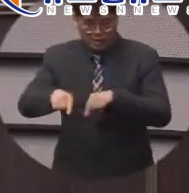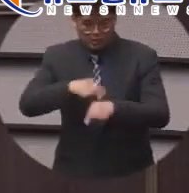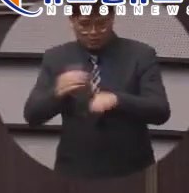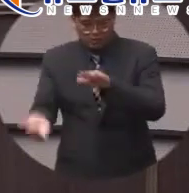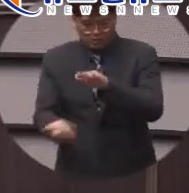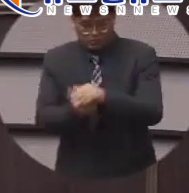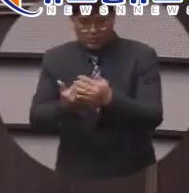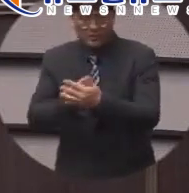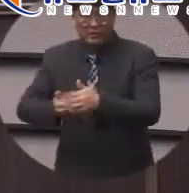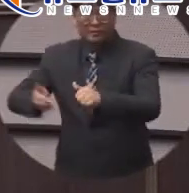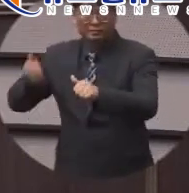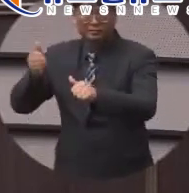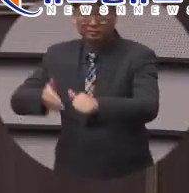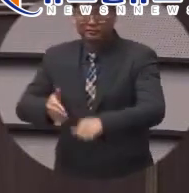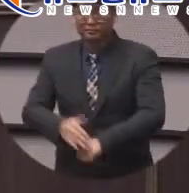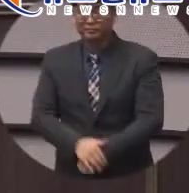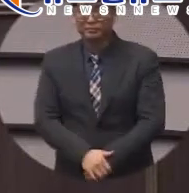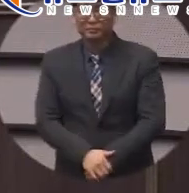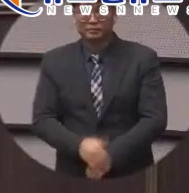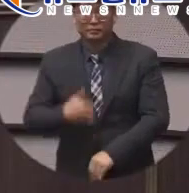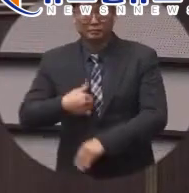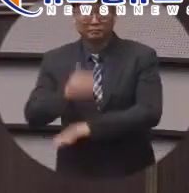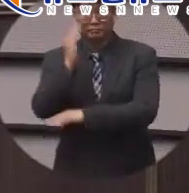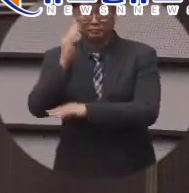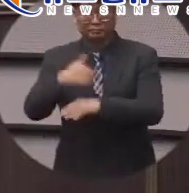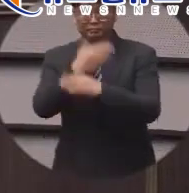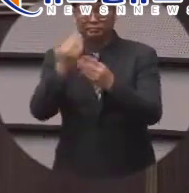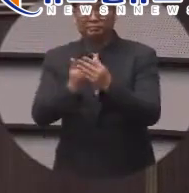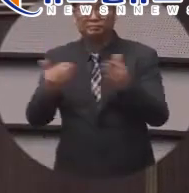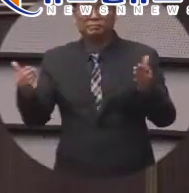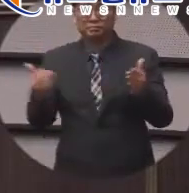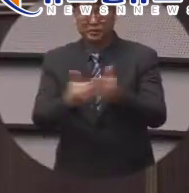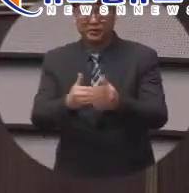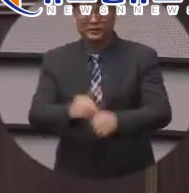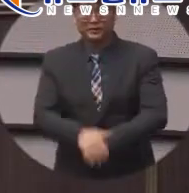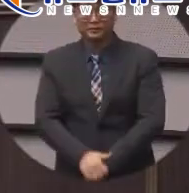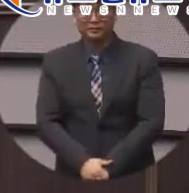최선을 다해 주시길 당부드리며 이상 5분 발언을 마치겠습니다.